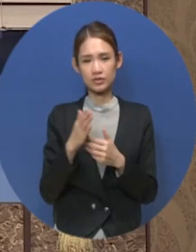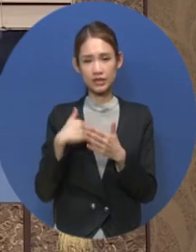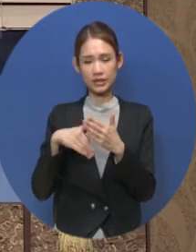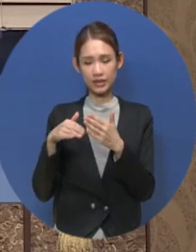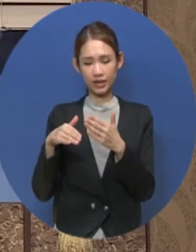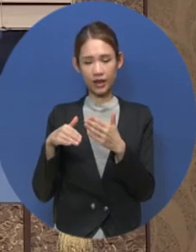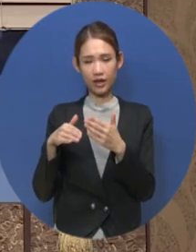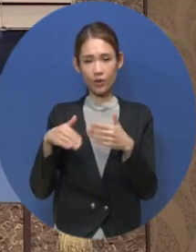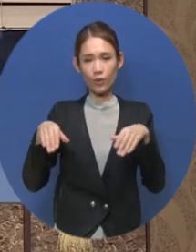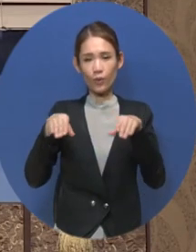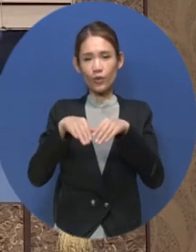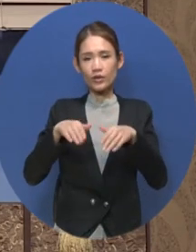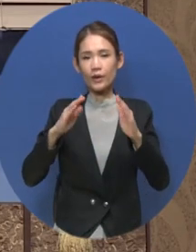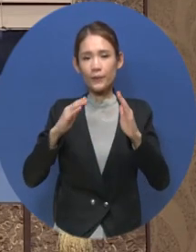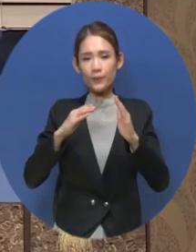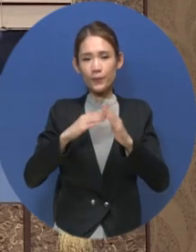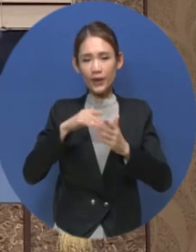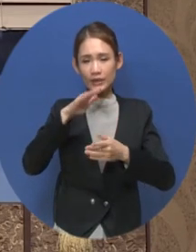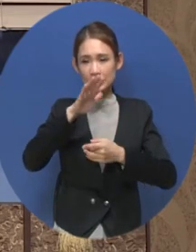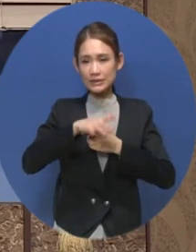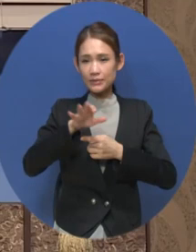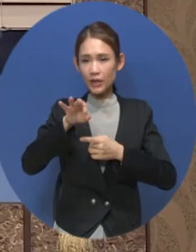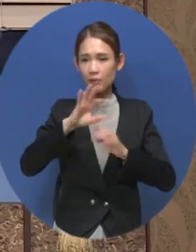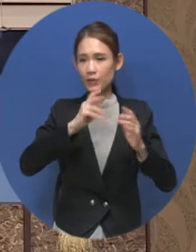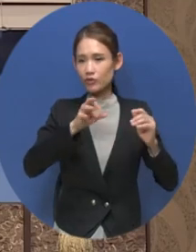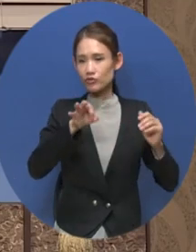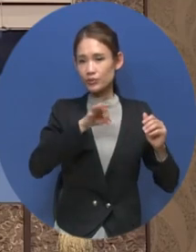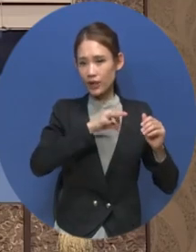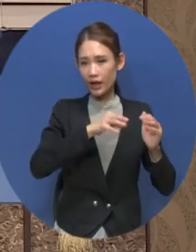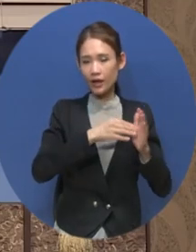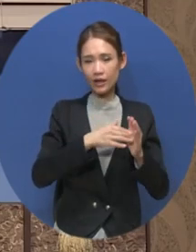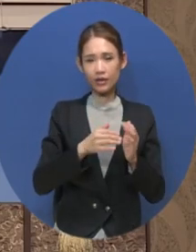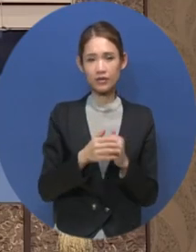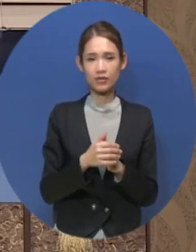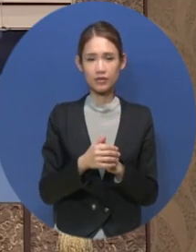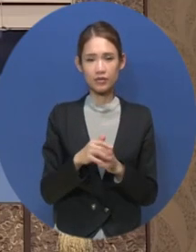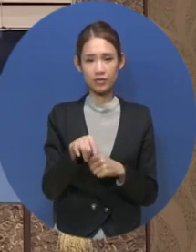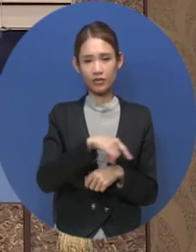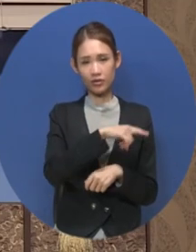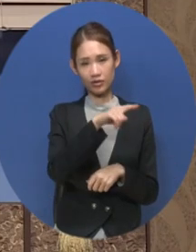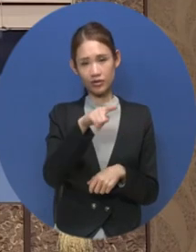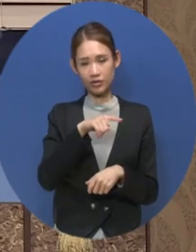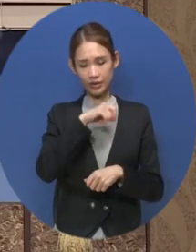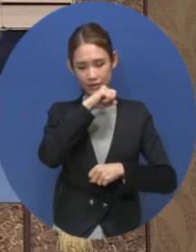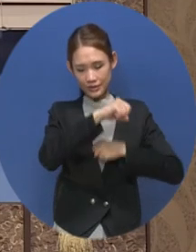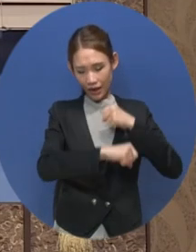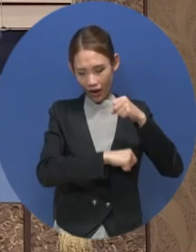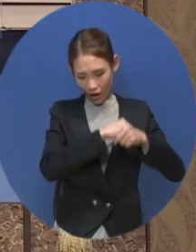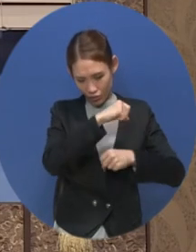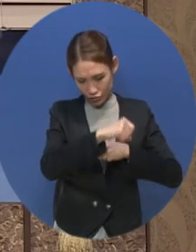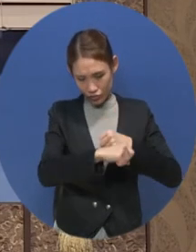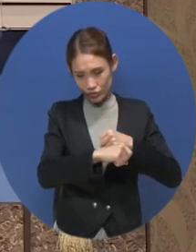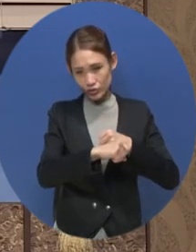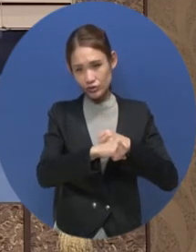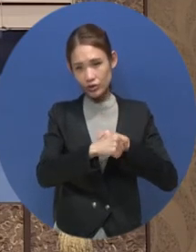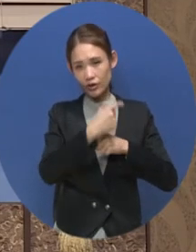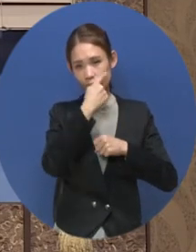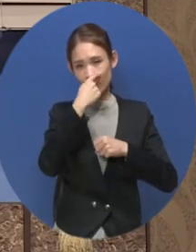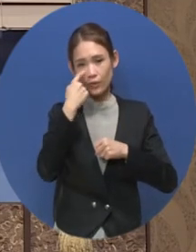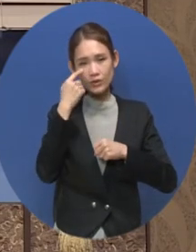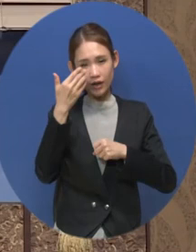공공기관으로 다 설립이 돼 있고 지방비와 국비를 받고 있습니다. 아 근데 이분들에게 어떤 자율성을 네. 예, 좀